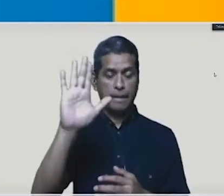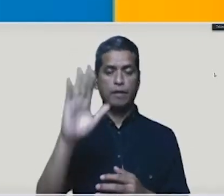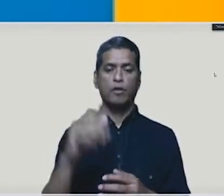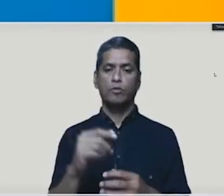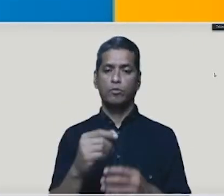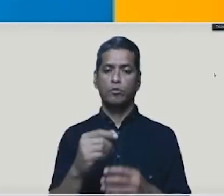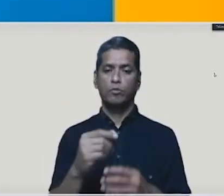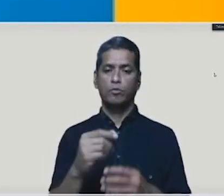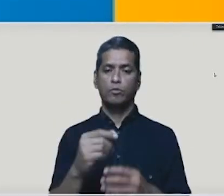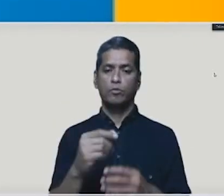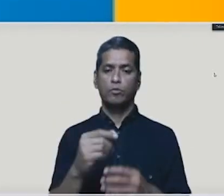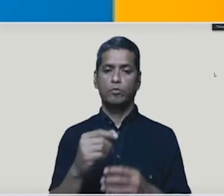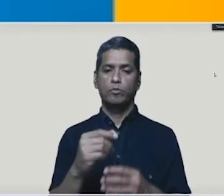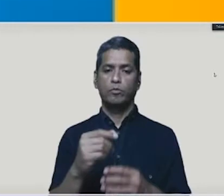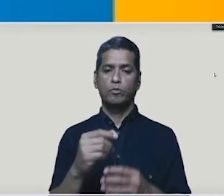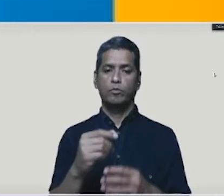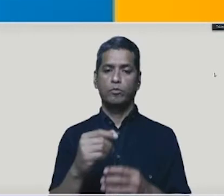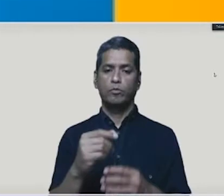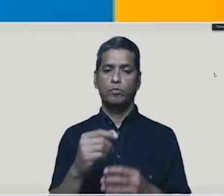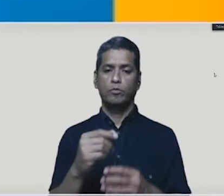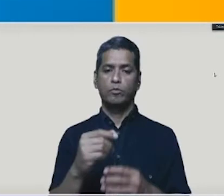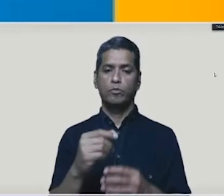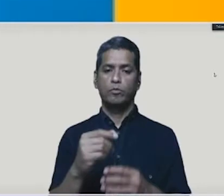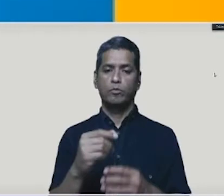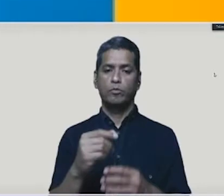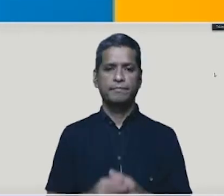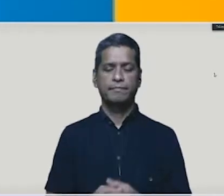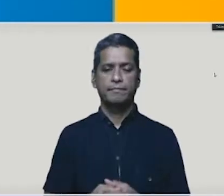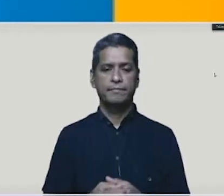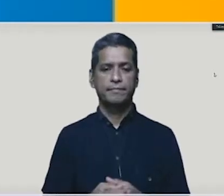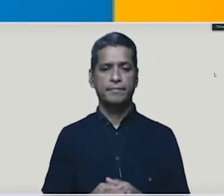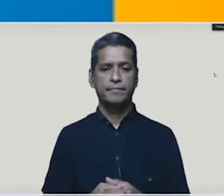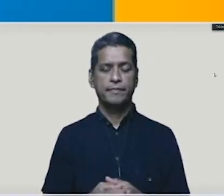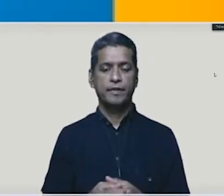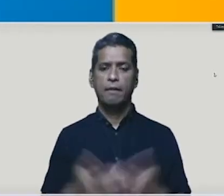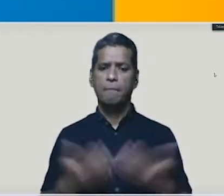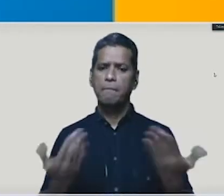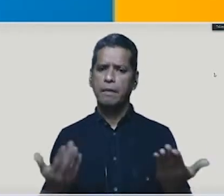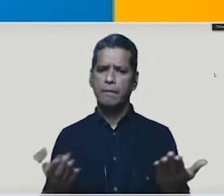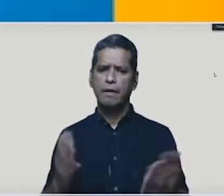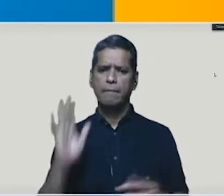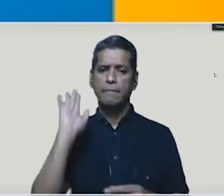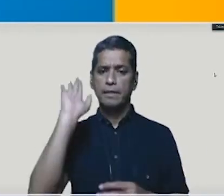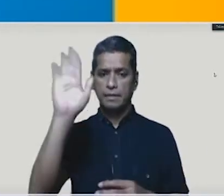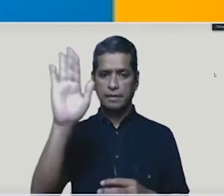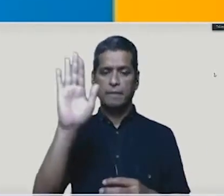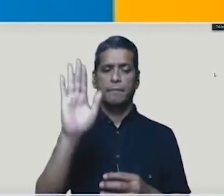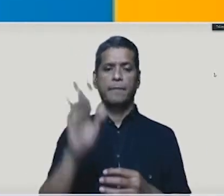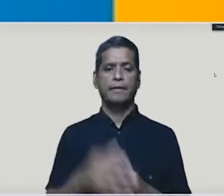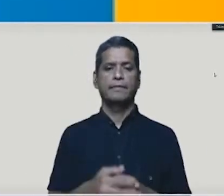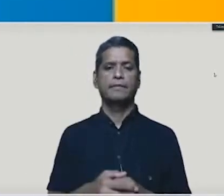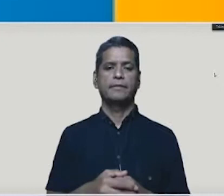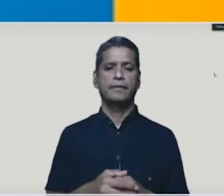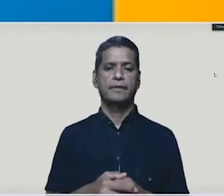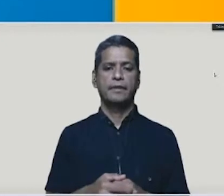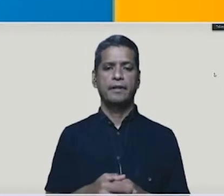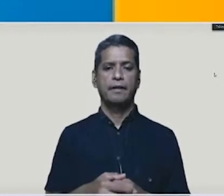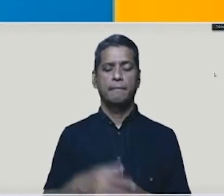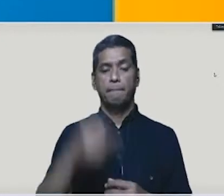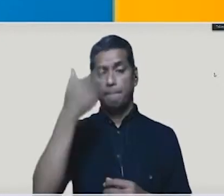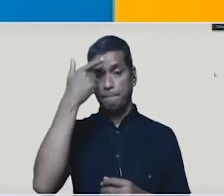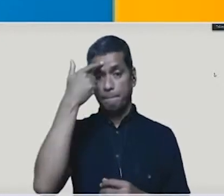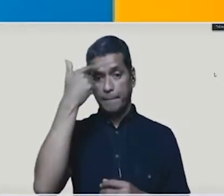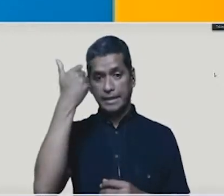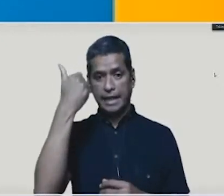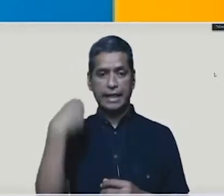kita banyak bertanya apa itu masa depan dunia Bagaimana masa depan dunia itulah pelajaran kita di